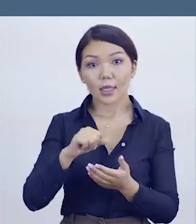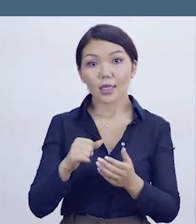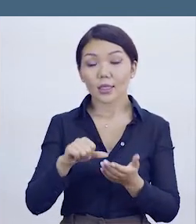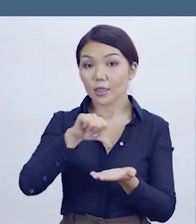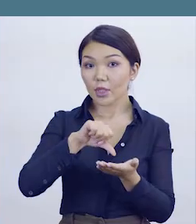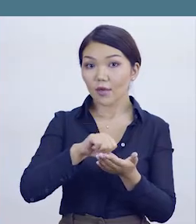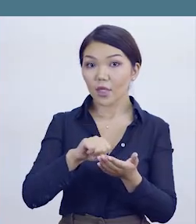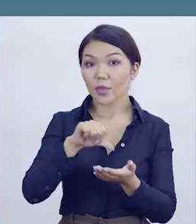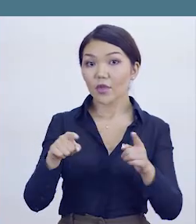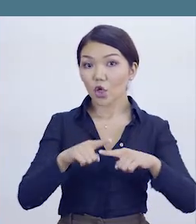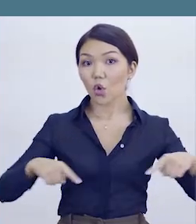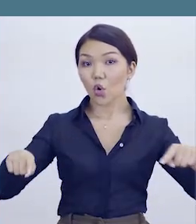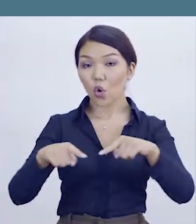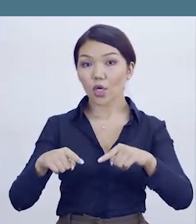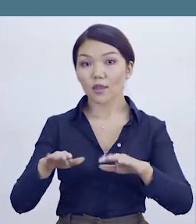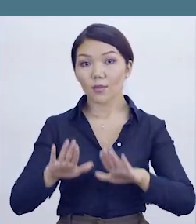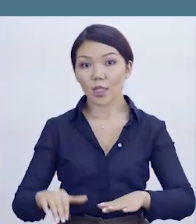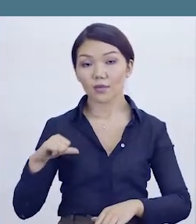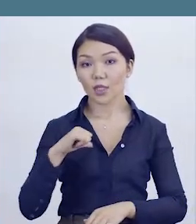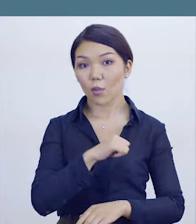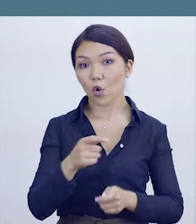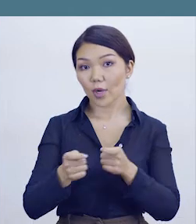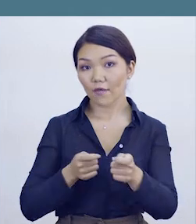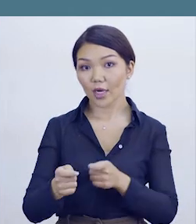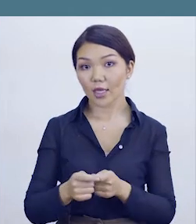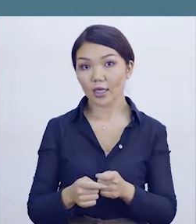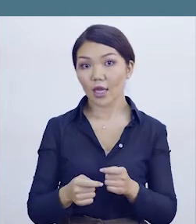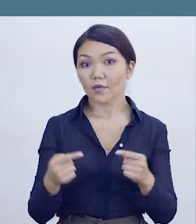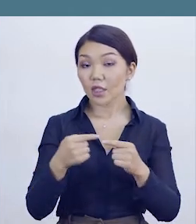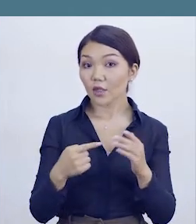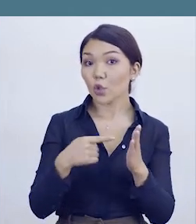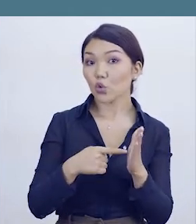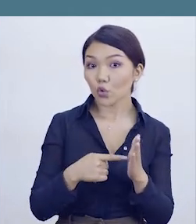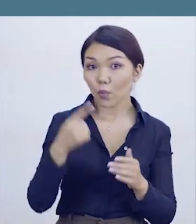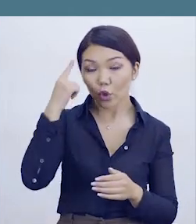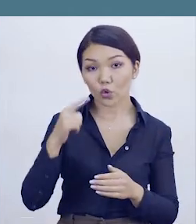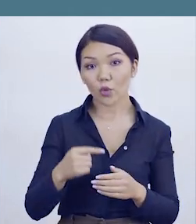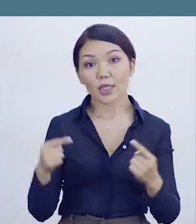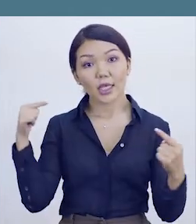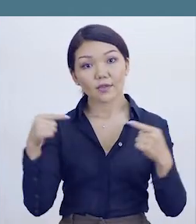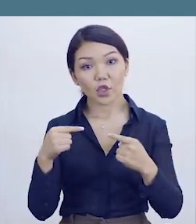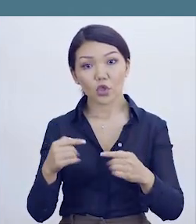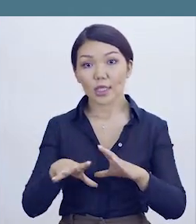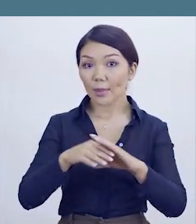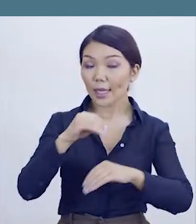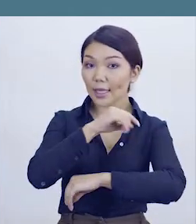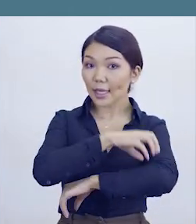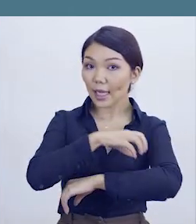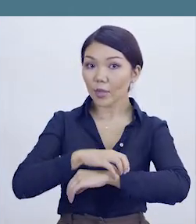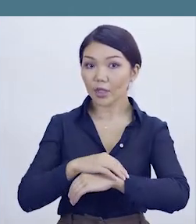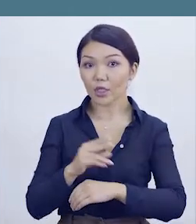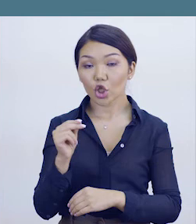избирательной комиссией. Резерв территориальных участковых избирательных комиссий формируется сроком на 5 лет из числа представителей